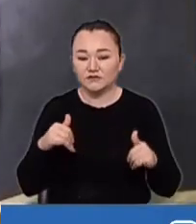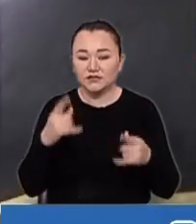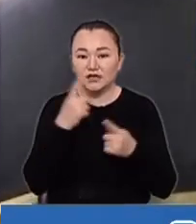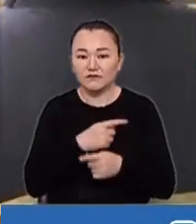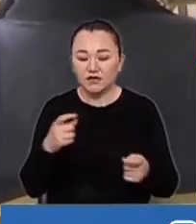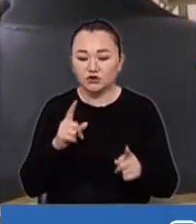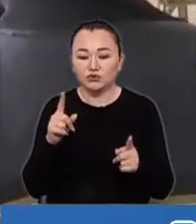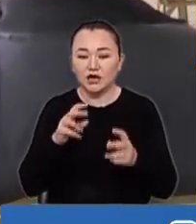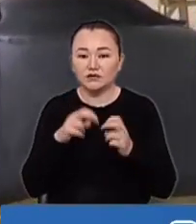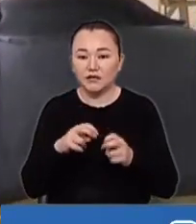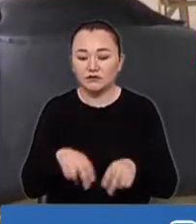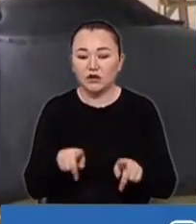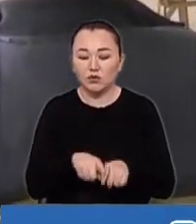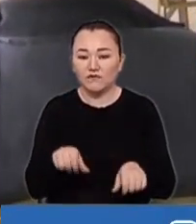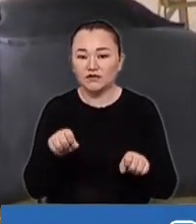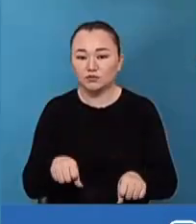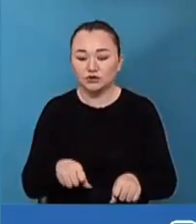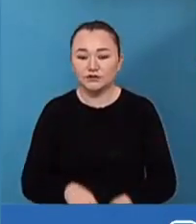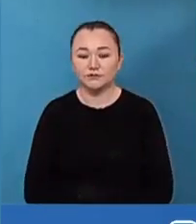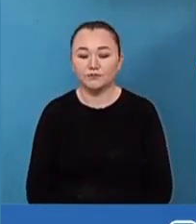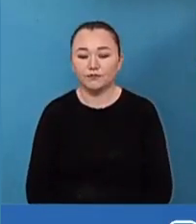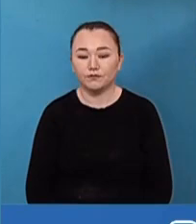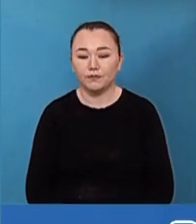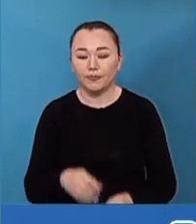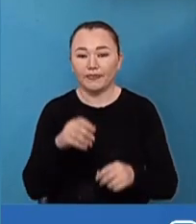заявили что рассматривают такую возможность